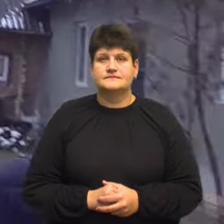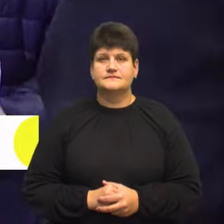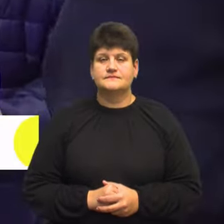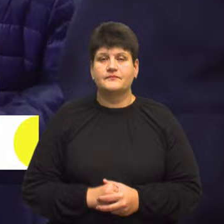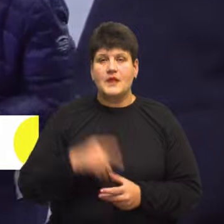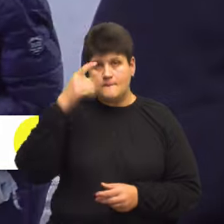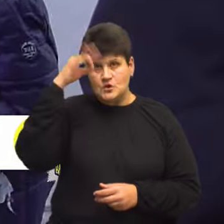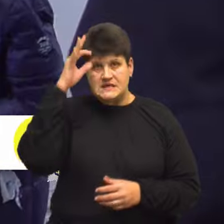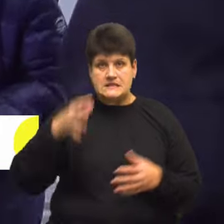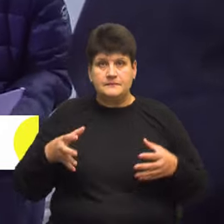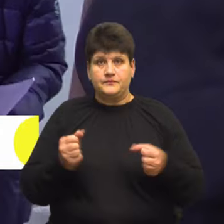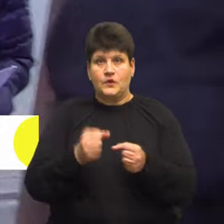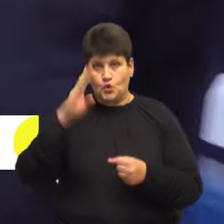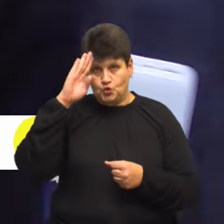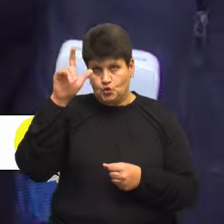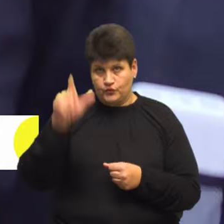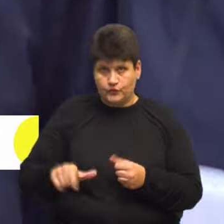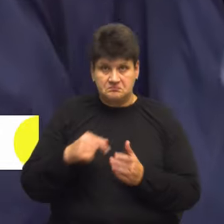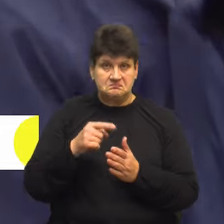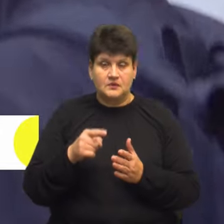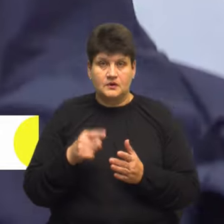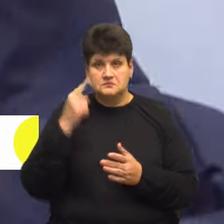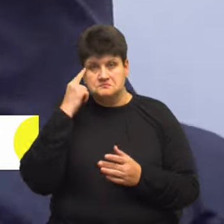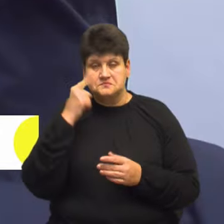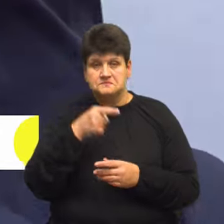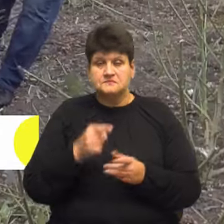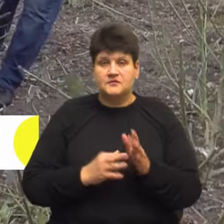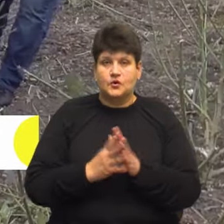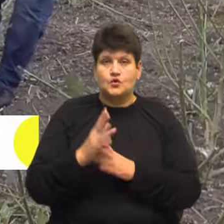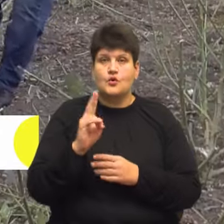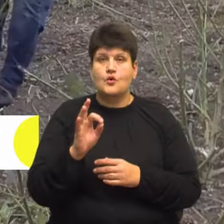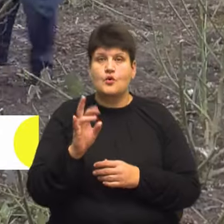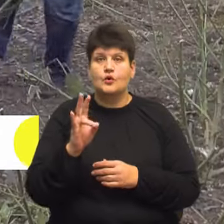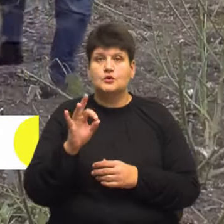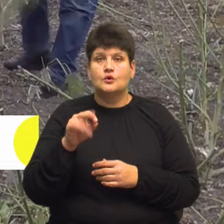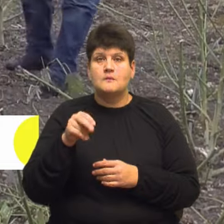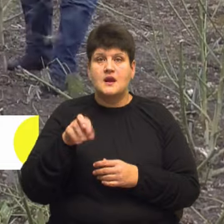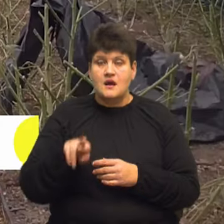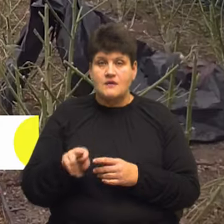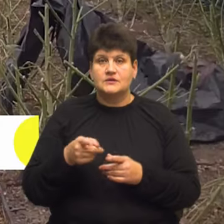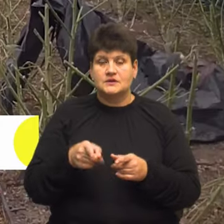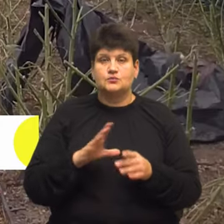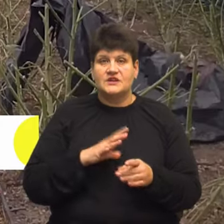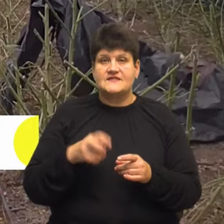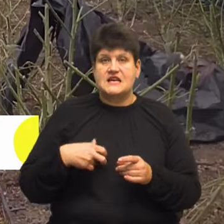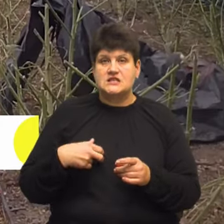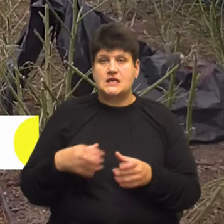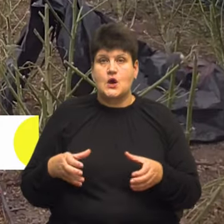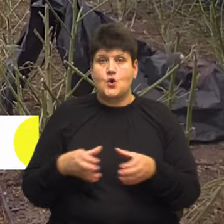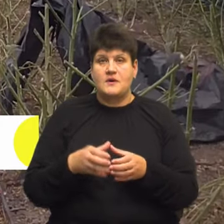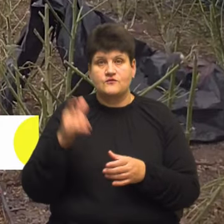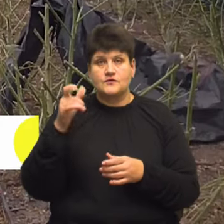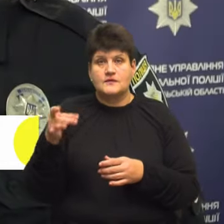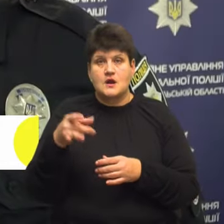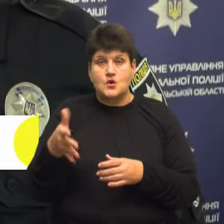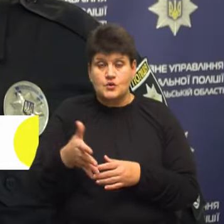Поліцейські затримали чоловіка, якого підозрюють у вирощуванні коноплі. Плантації конопель знаходилися у Заліщицькій громаді Чортківського